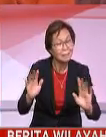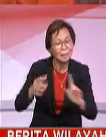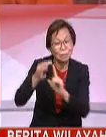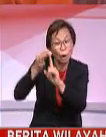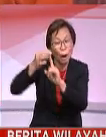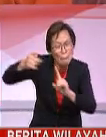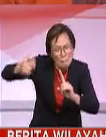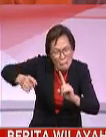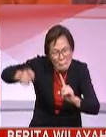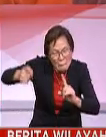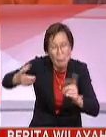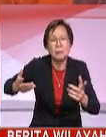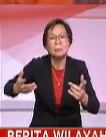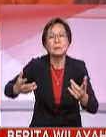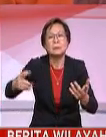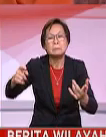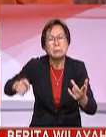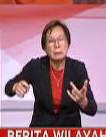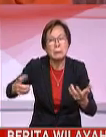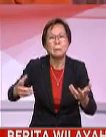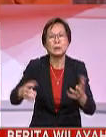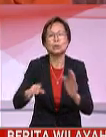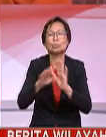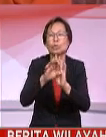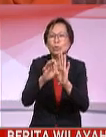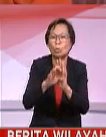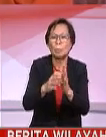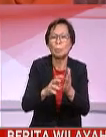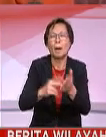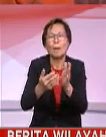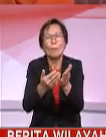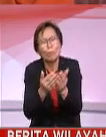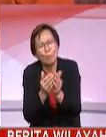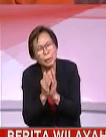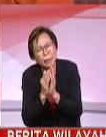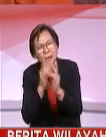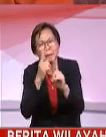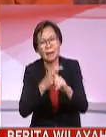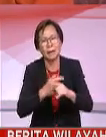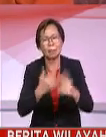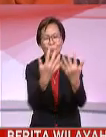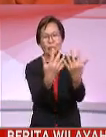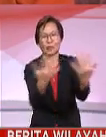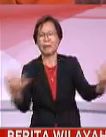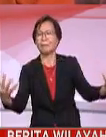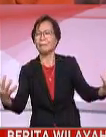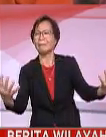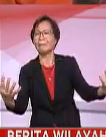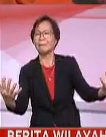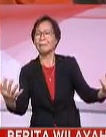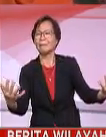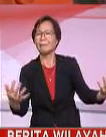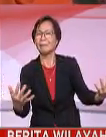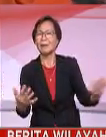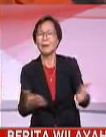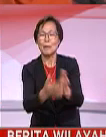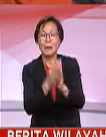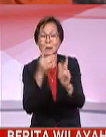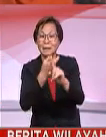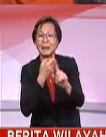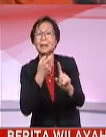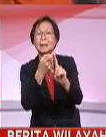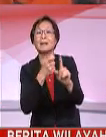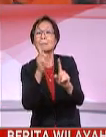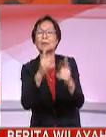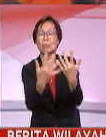keperluan mendesak, iaitu dari segi permintaan daripada frontliners. Jadi kita lihat betul-betul